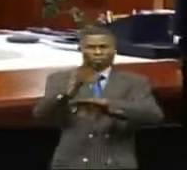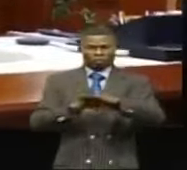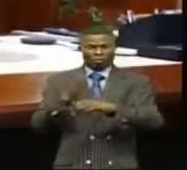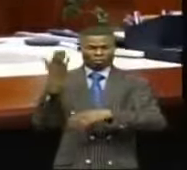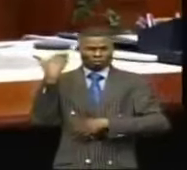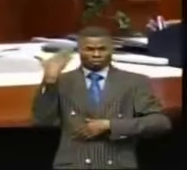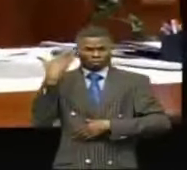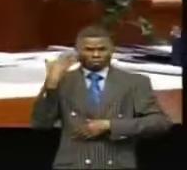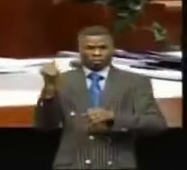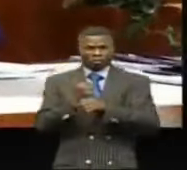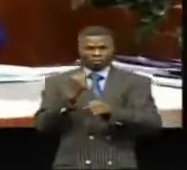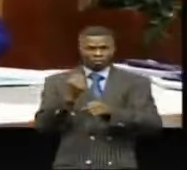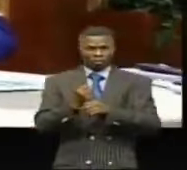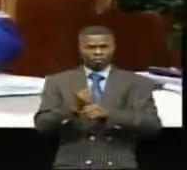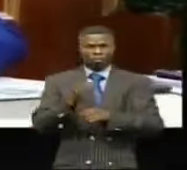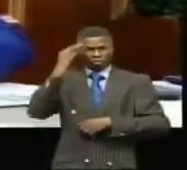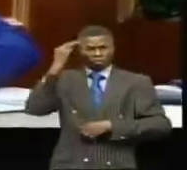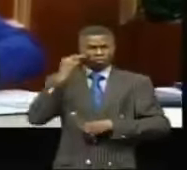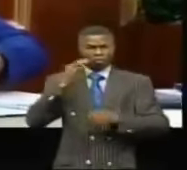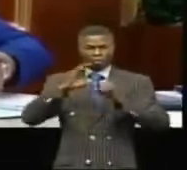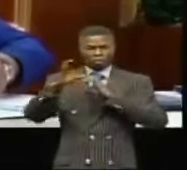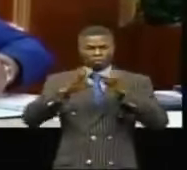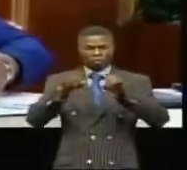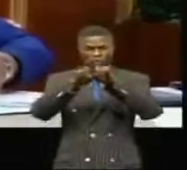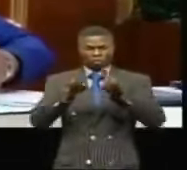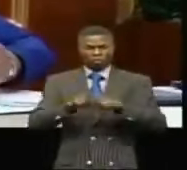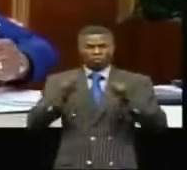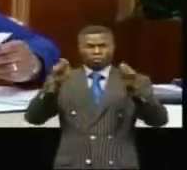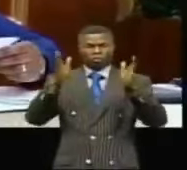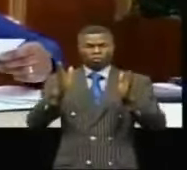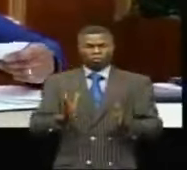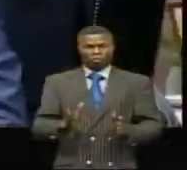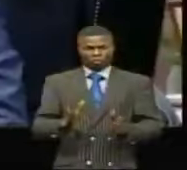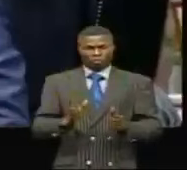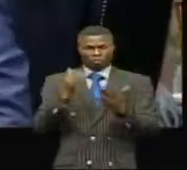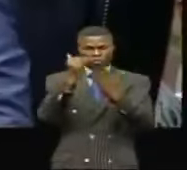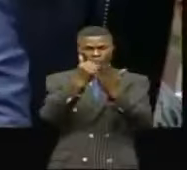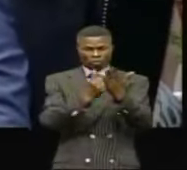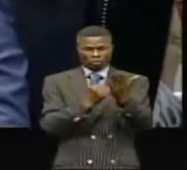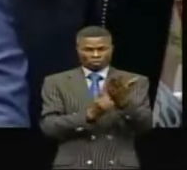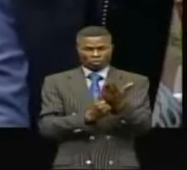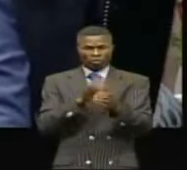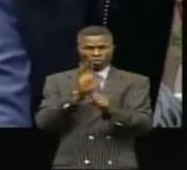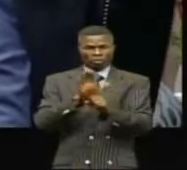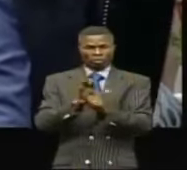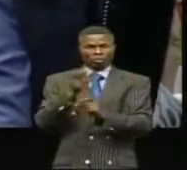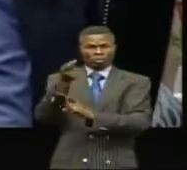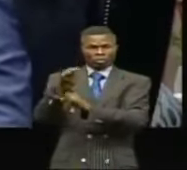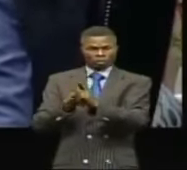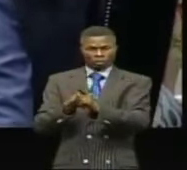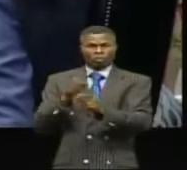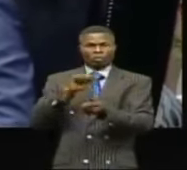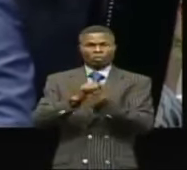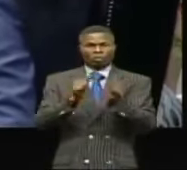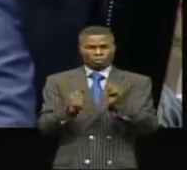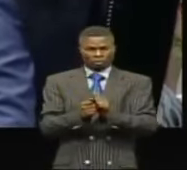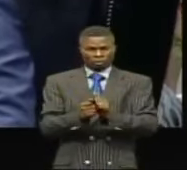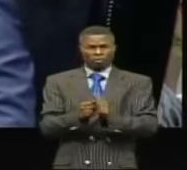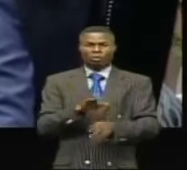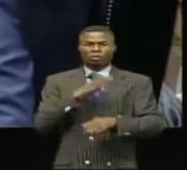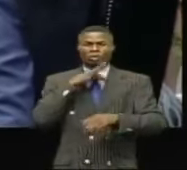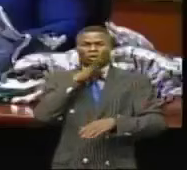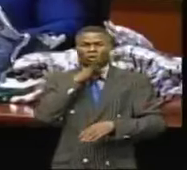sessions de travail par le ministre de la Communication et des Médias, ont identifié depuis plusieurs mois les facteurs à la base du retard de